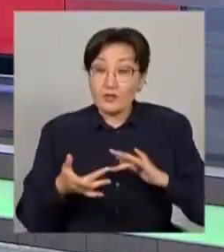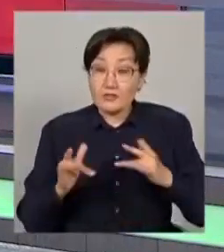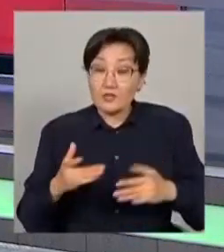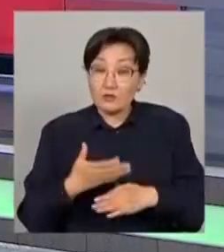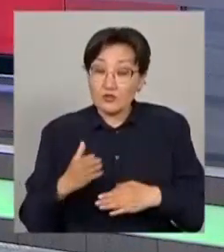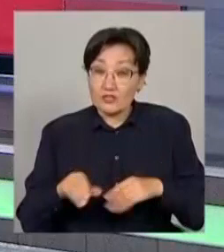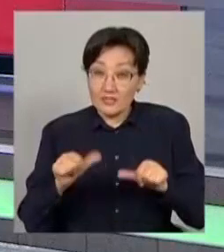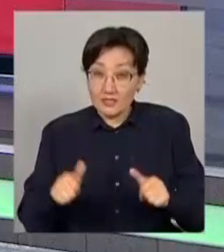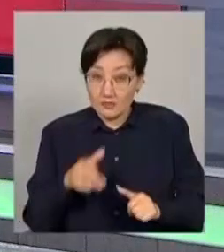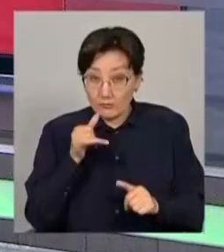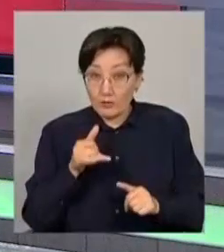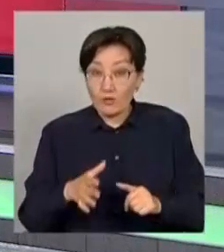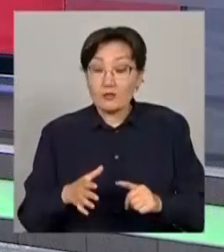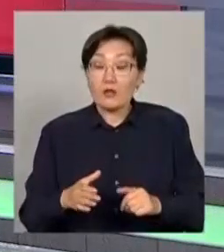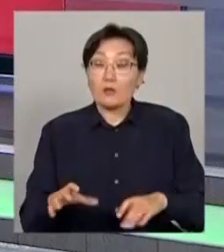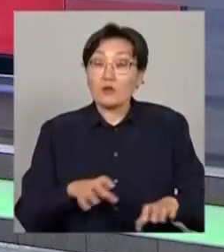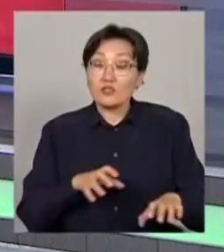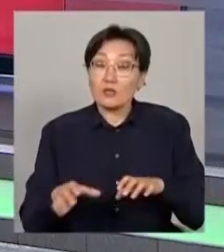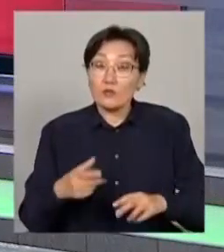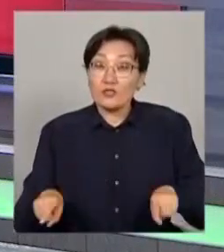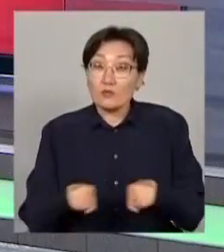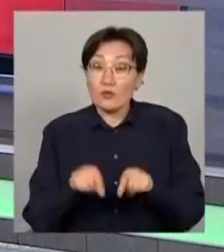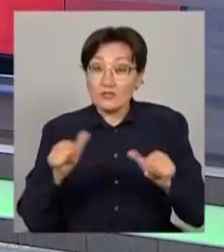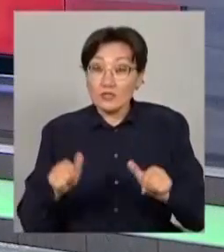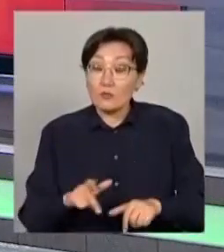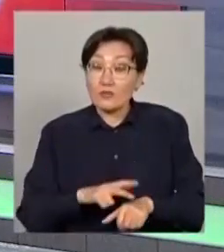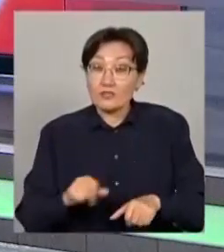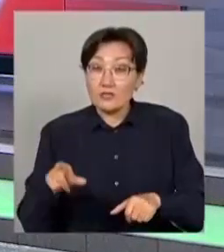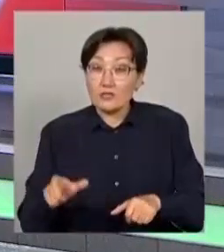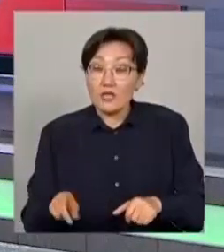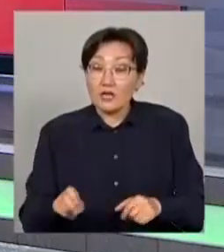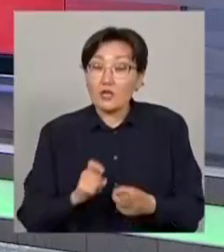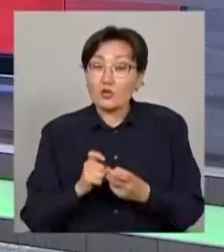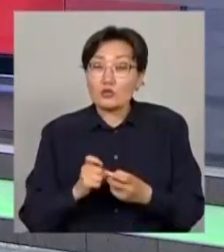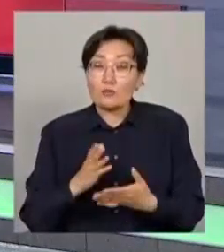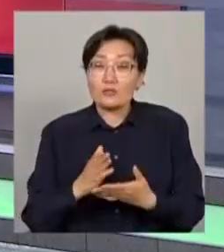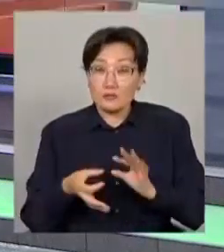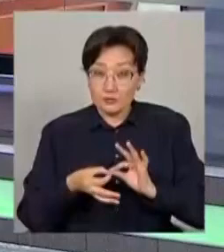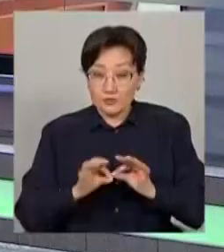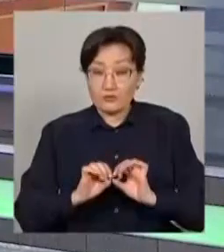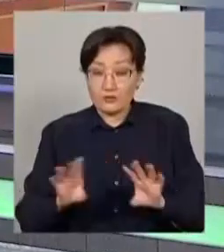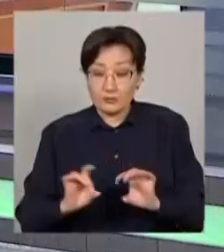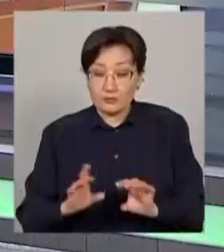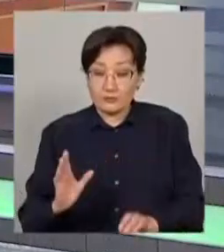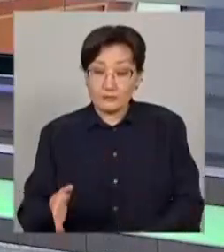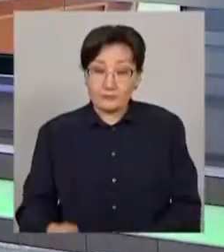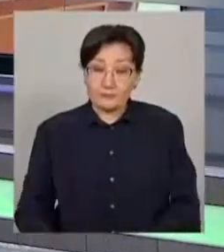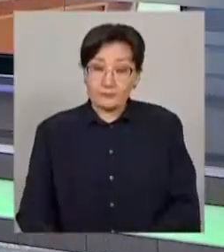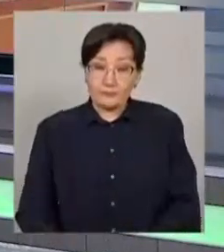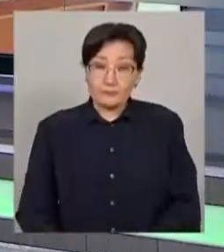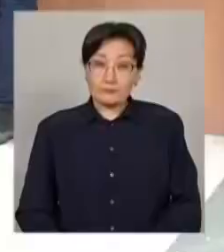несие рәсімдей алмайды. Ал алаяқтықтың осындай түрімен полицейлер қалай күресіп жатыр? Толығырақ келесі сюжетте.